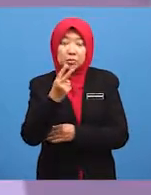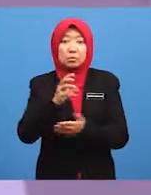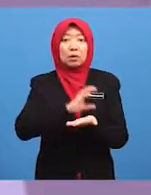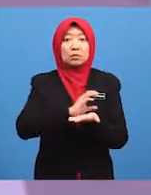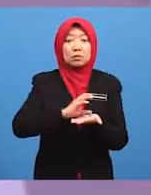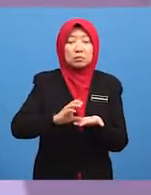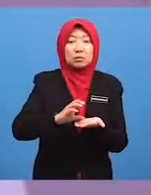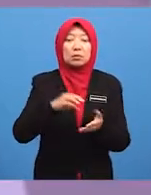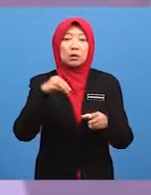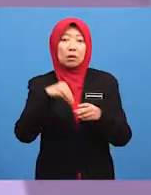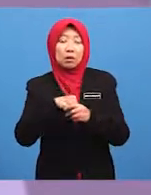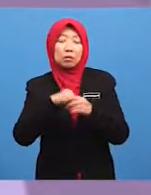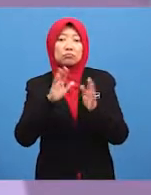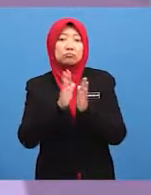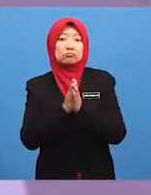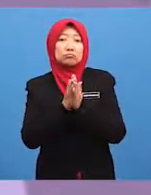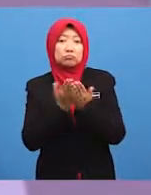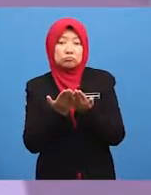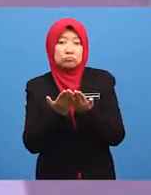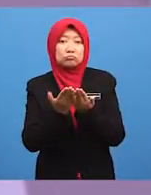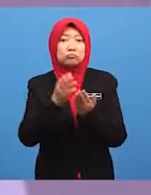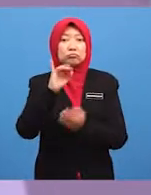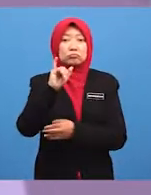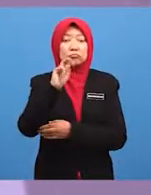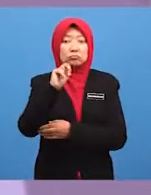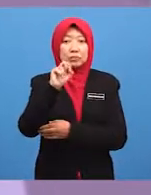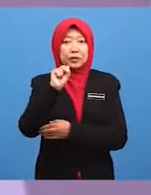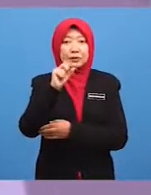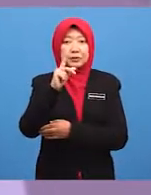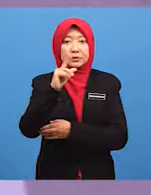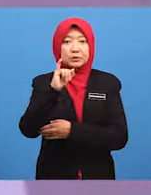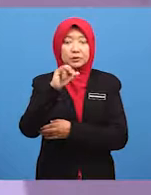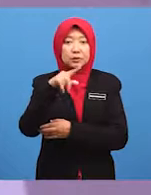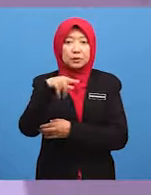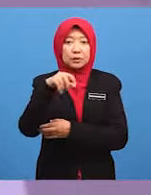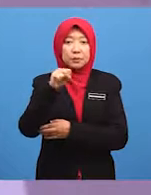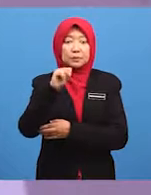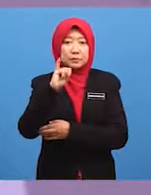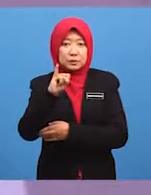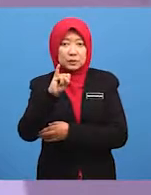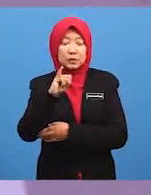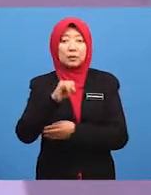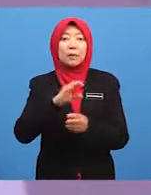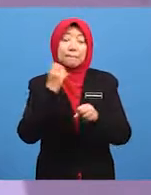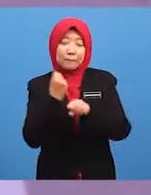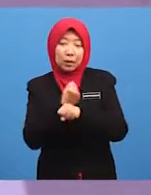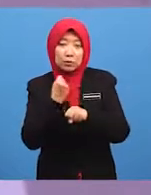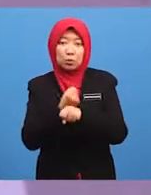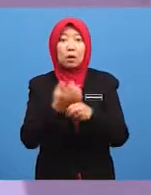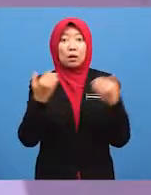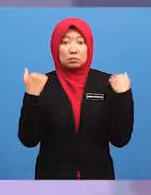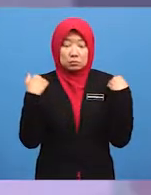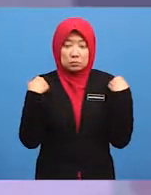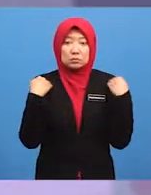bersurat, inskripsi dan persuratan untuk membuktikan adanya pengaruh perkembangan bahasa dan